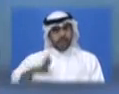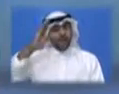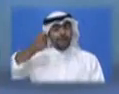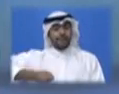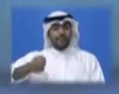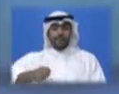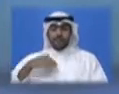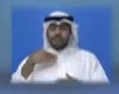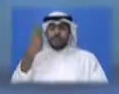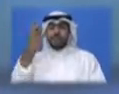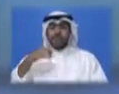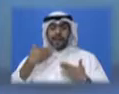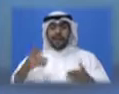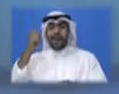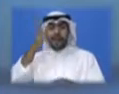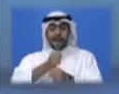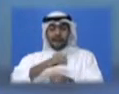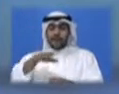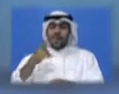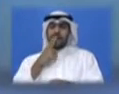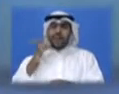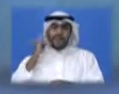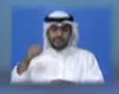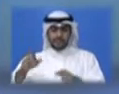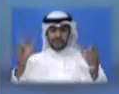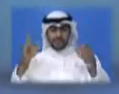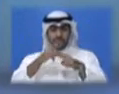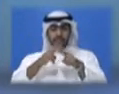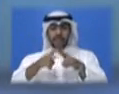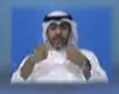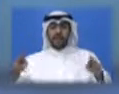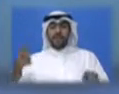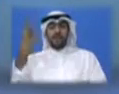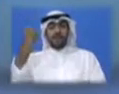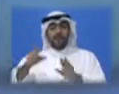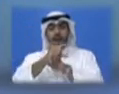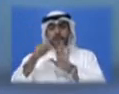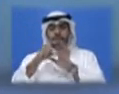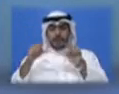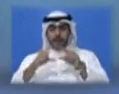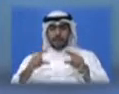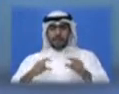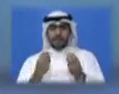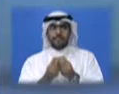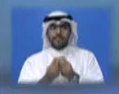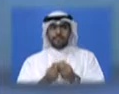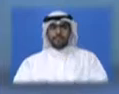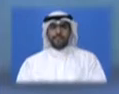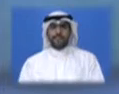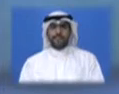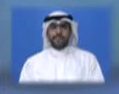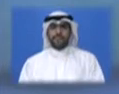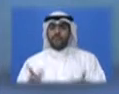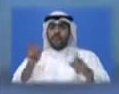سيدات والسادة، مساء الخير والسلام عليكم ورحمة الله وبركاته. نشرة الأخبار ولكن على النطاق المحلي